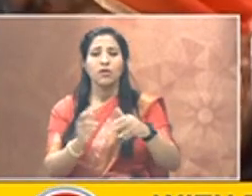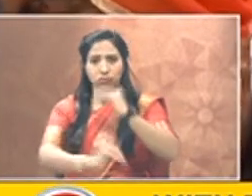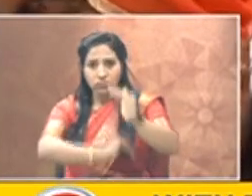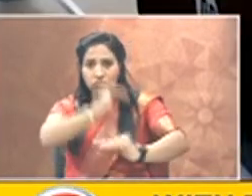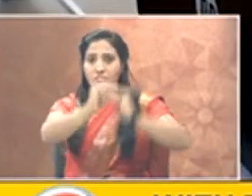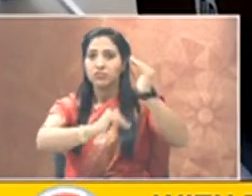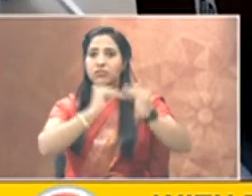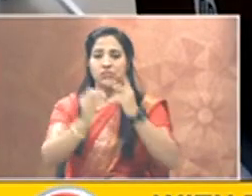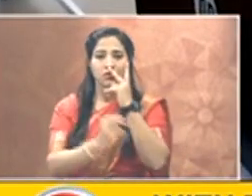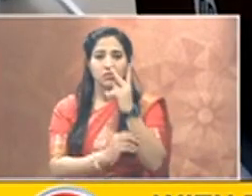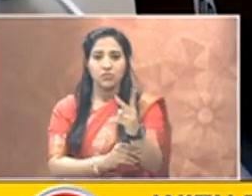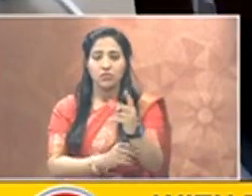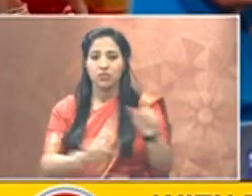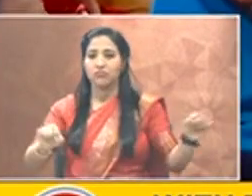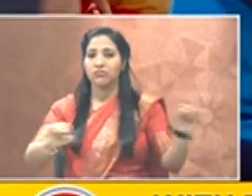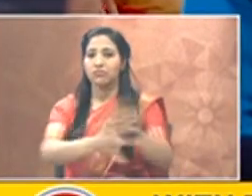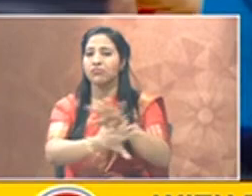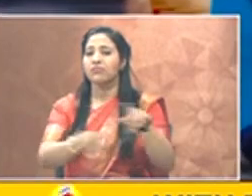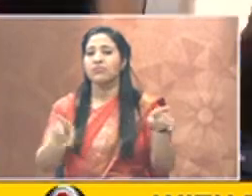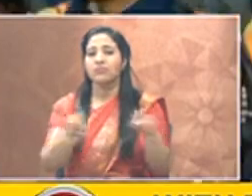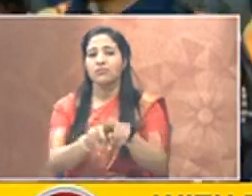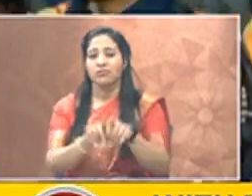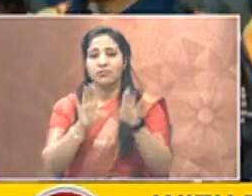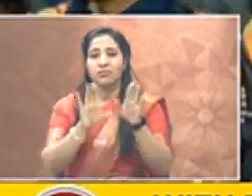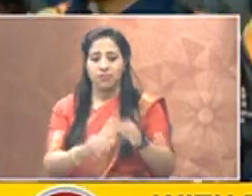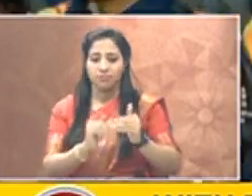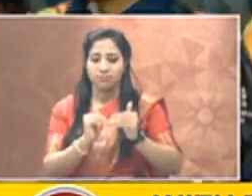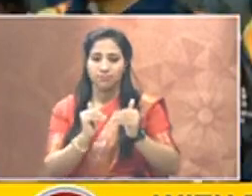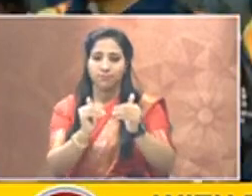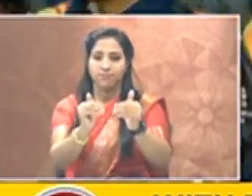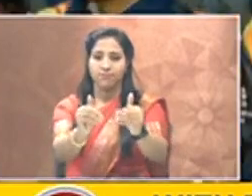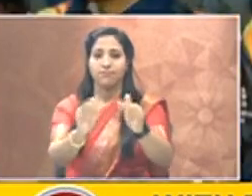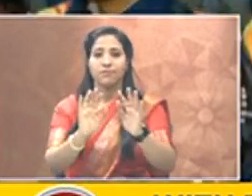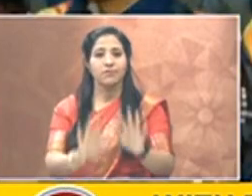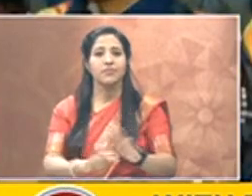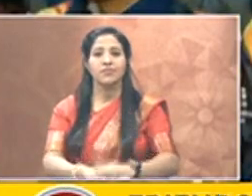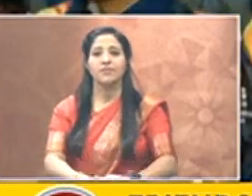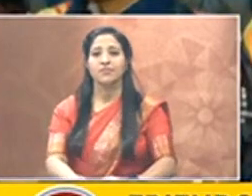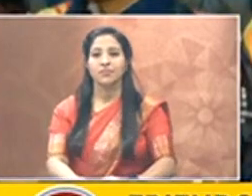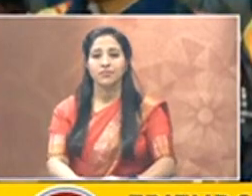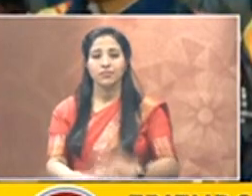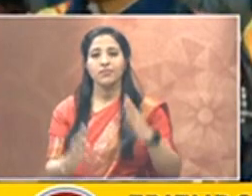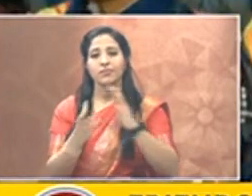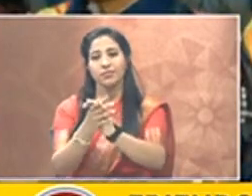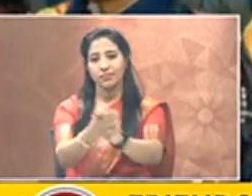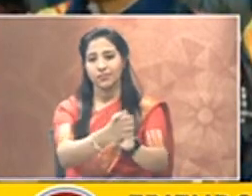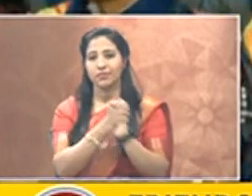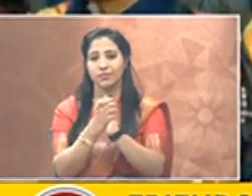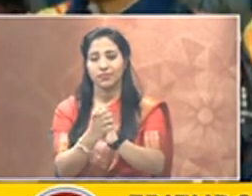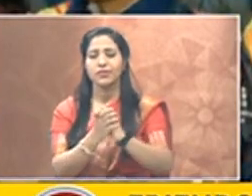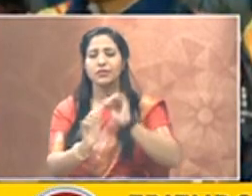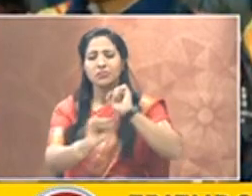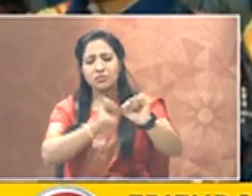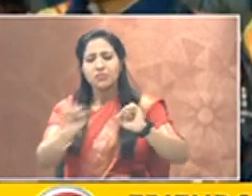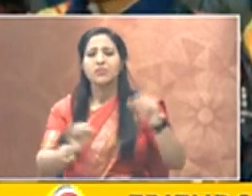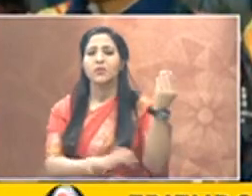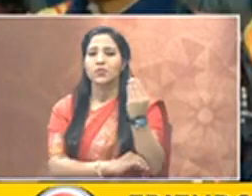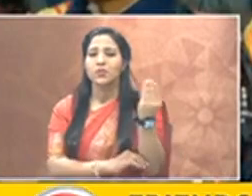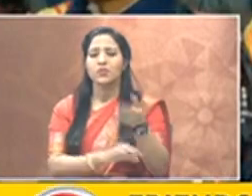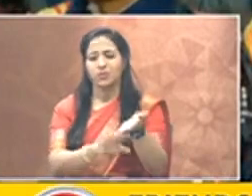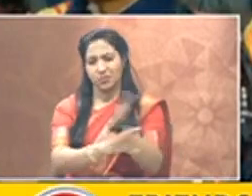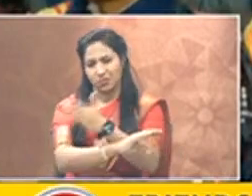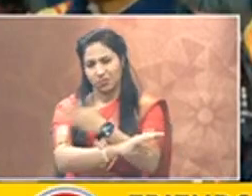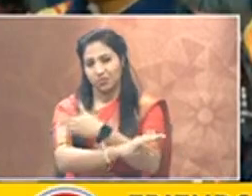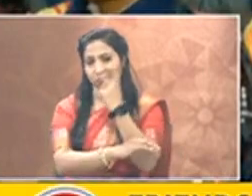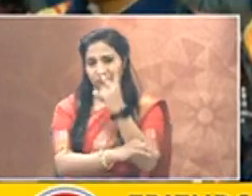के मंत्र के साथ आगे बढ़ रहा है। साथियों, आपने कुछ दिन पहले